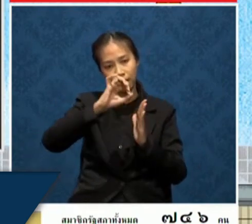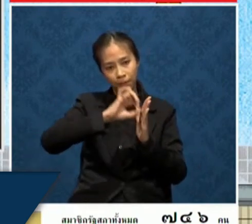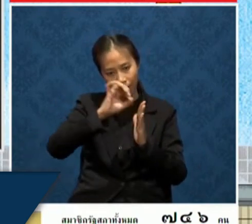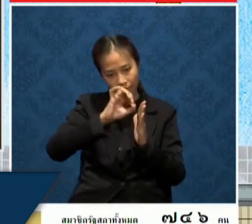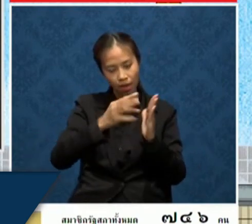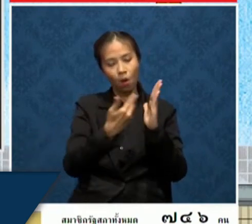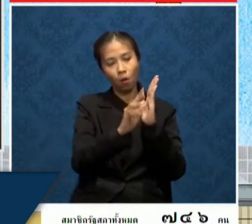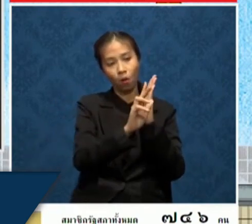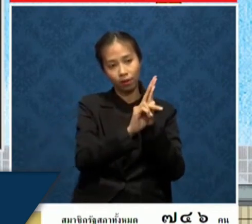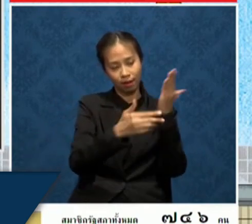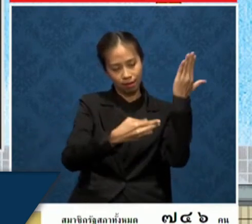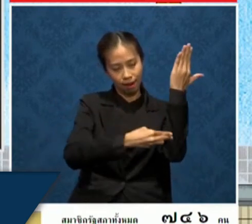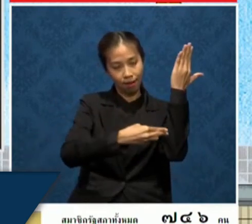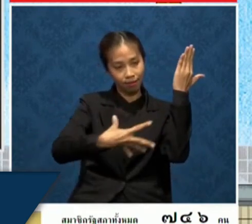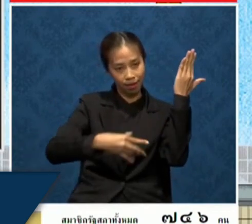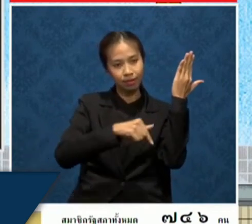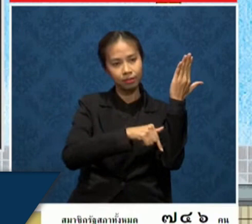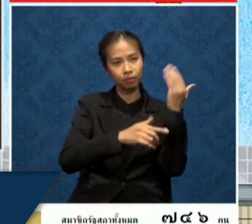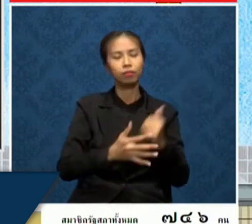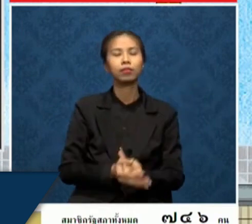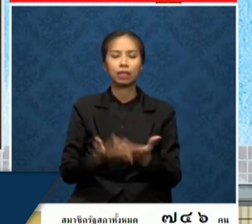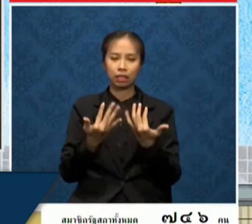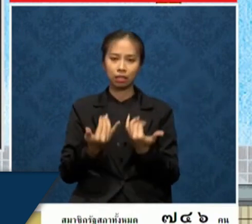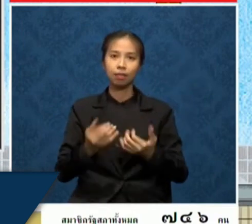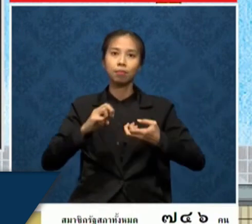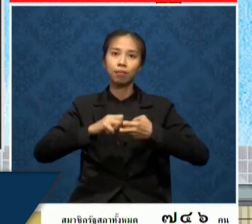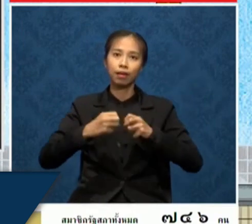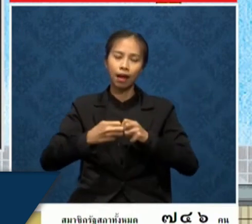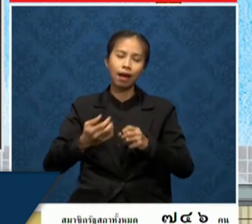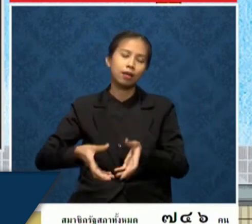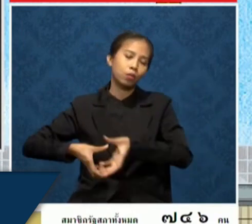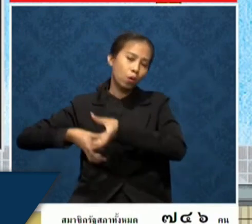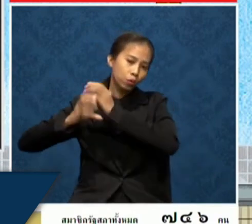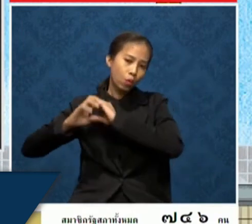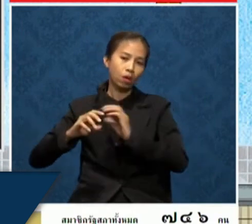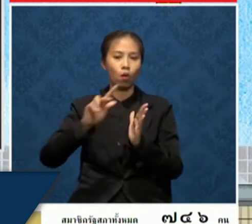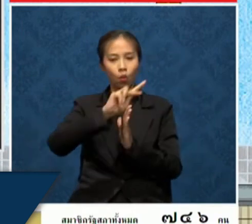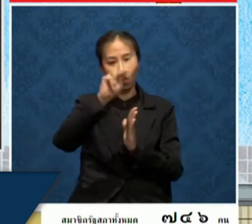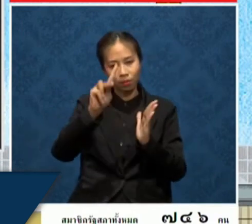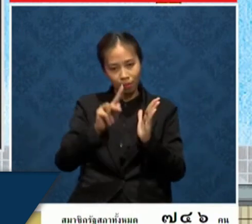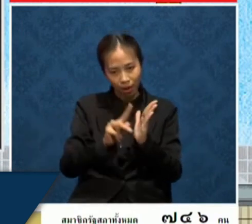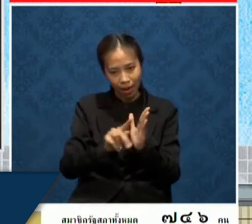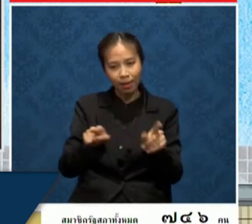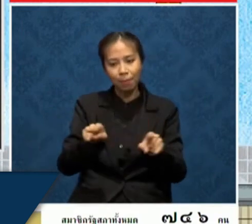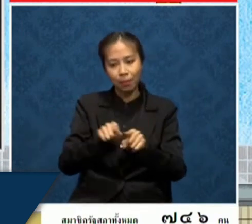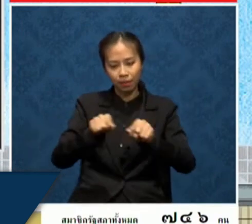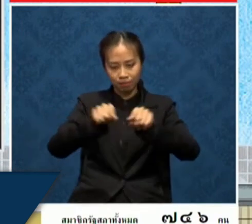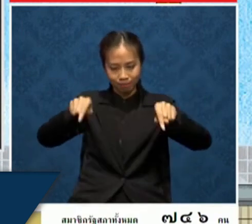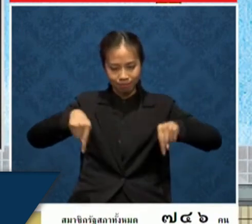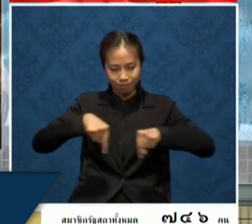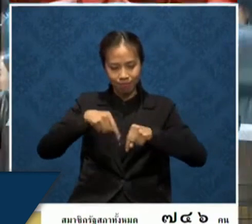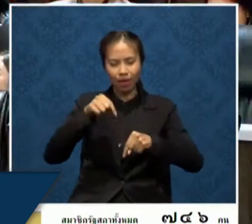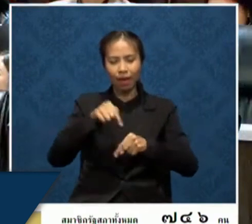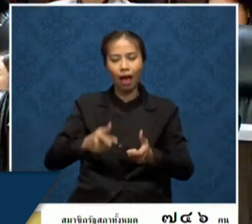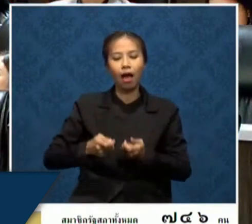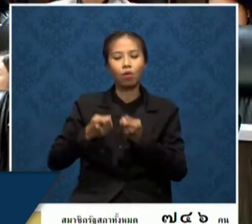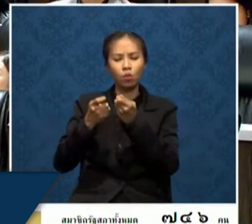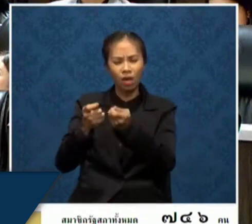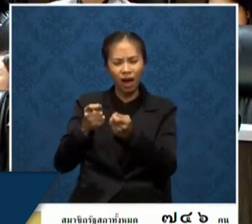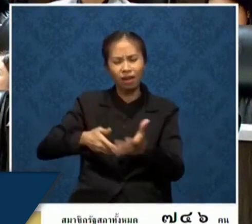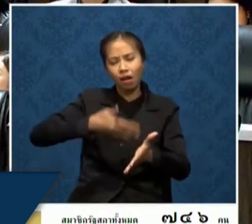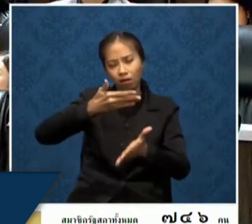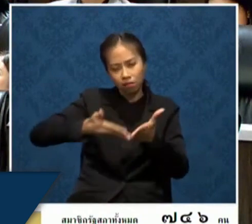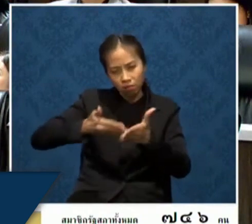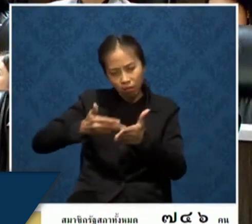ใหญ่หลักของนโยบายนี้เป็นการแก้ไขทบทวนกฎหมายใบอนุญาตที่ล้าสมัยเป็นอุปสรรคของภาคธุรกิจเป็นต้น